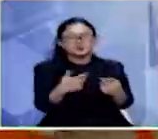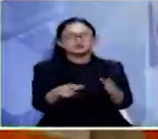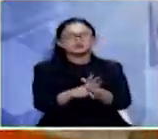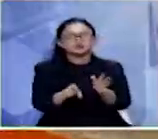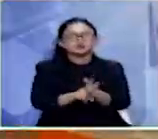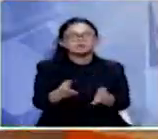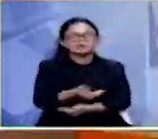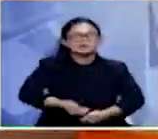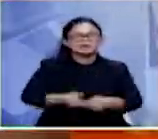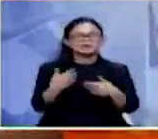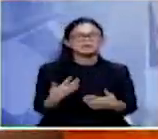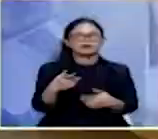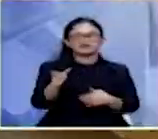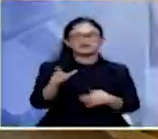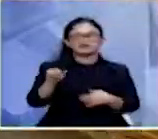Ciracas, Jakarta Timur.